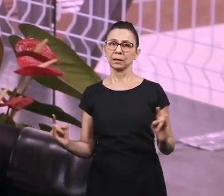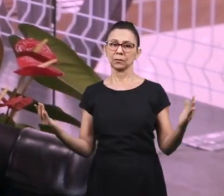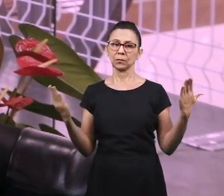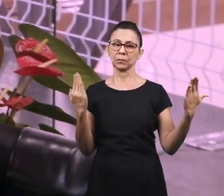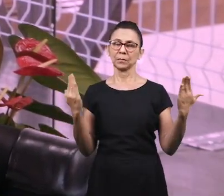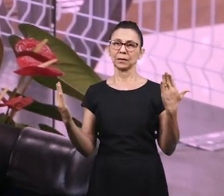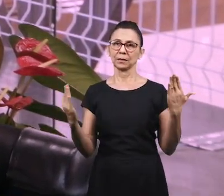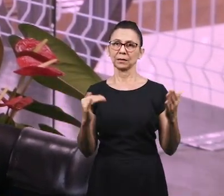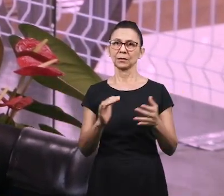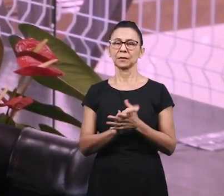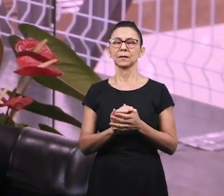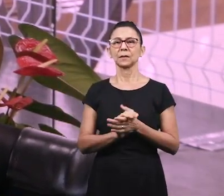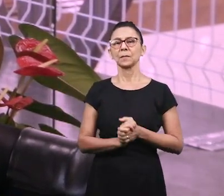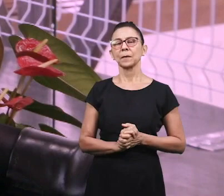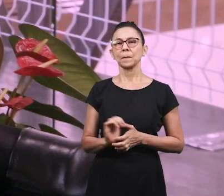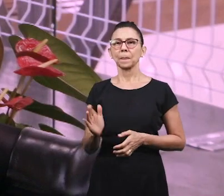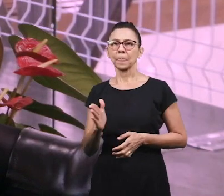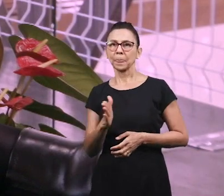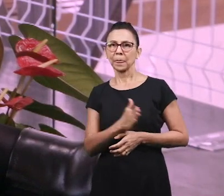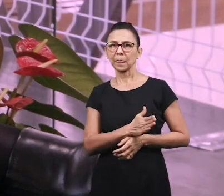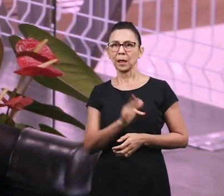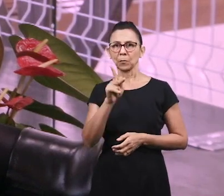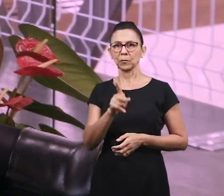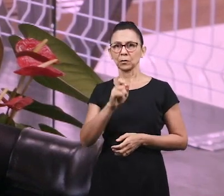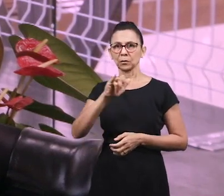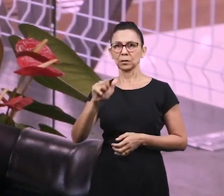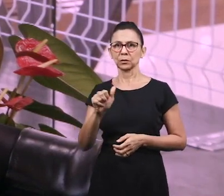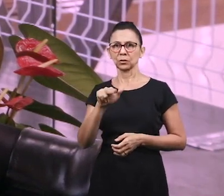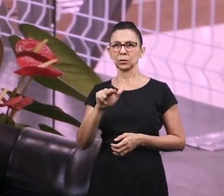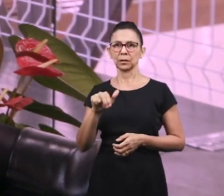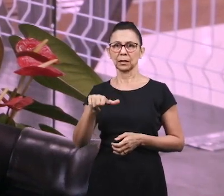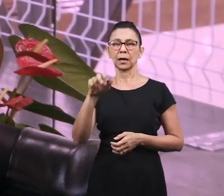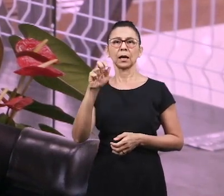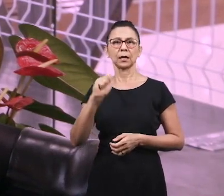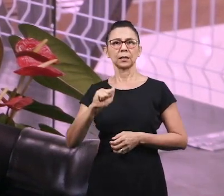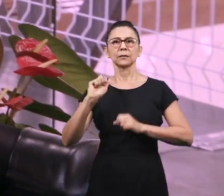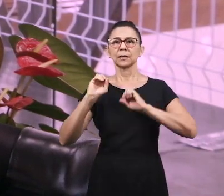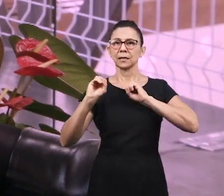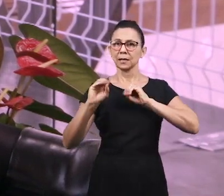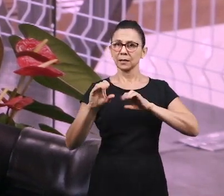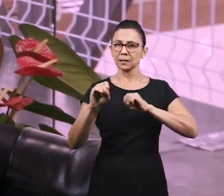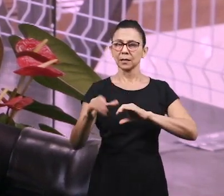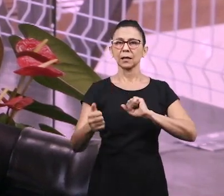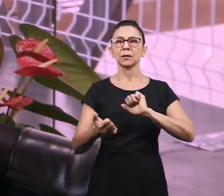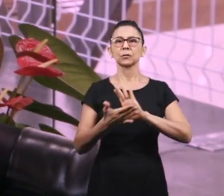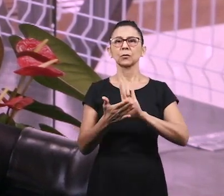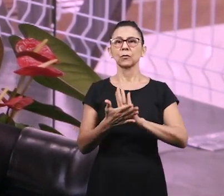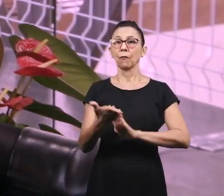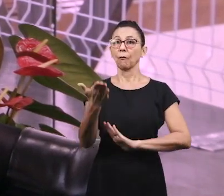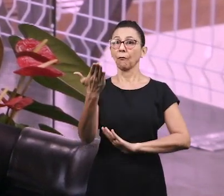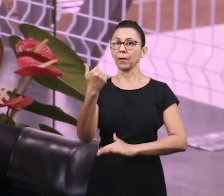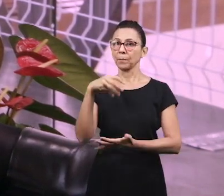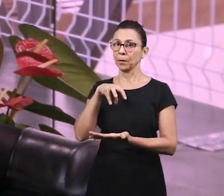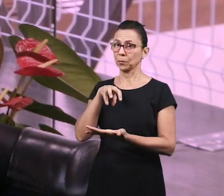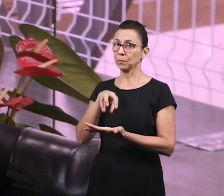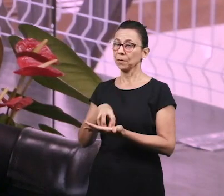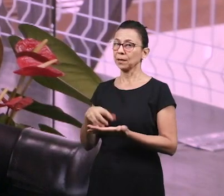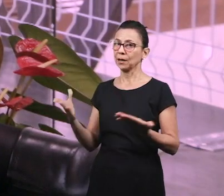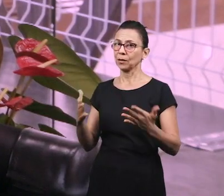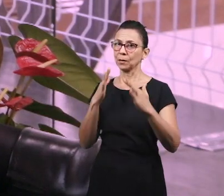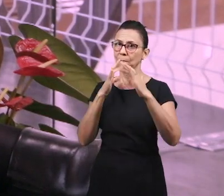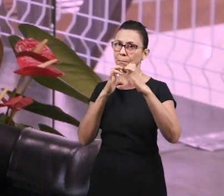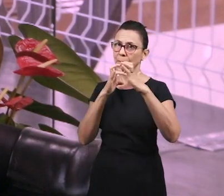le tableau Parfaite louange, la professeure Janaïne Zoumak va continuer à enseigner la louange Viens vers le milieu,